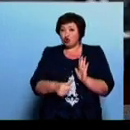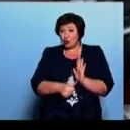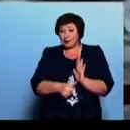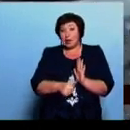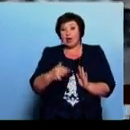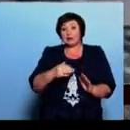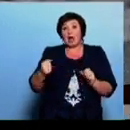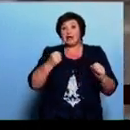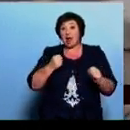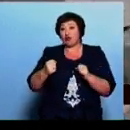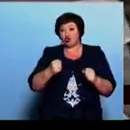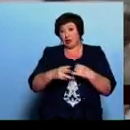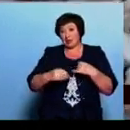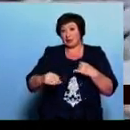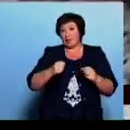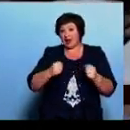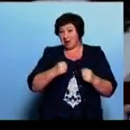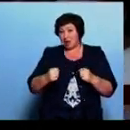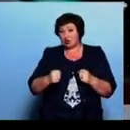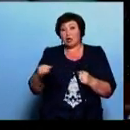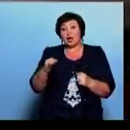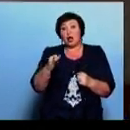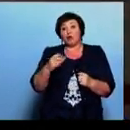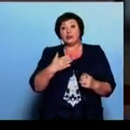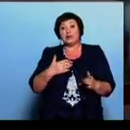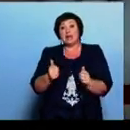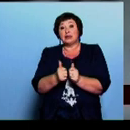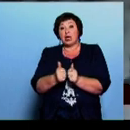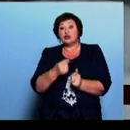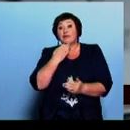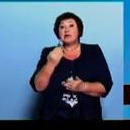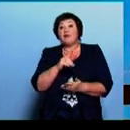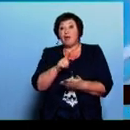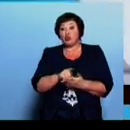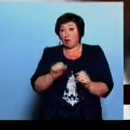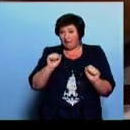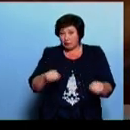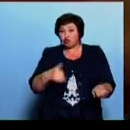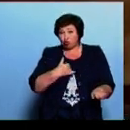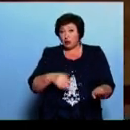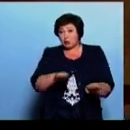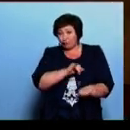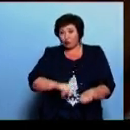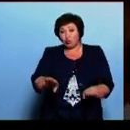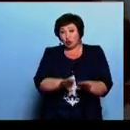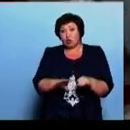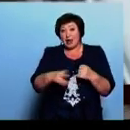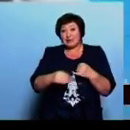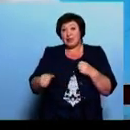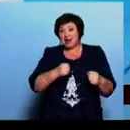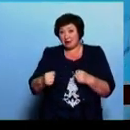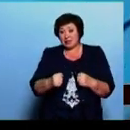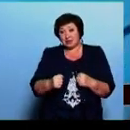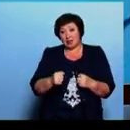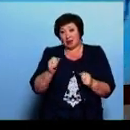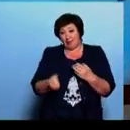на территории Башкирии, но и в Свердловской области. Наша редакция задалась вопросом, а возможно ли такое в Удмуртии? Ответ нам дали на кафедре геологии